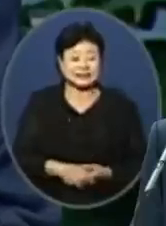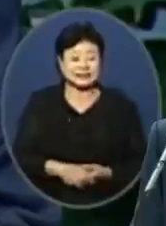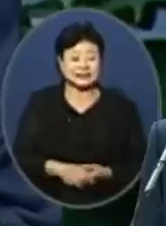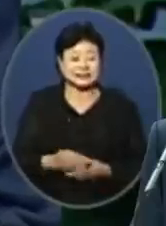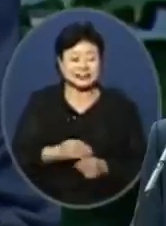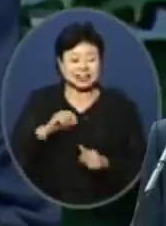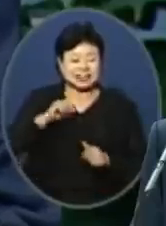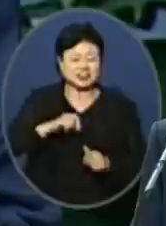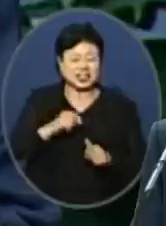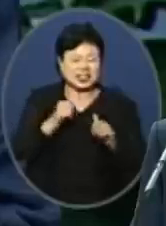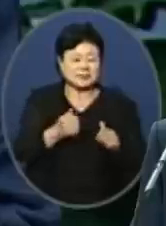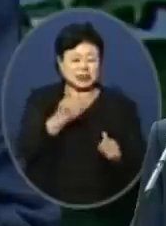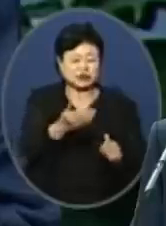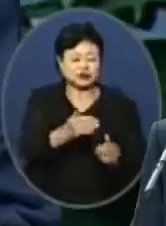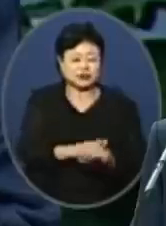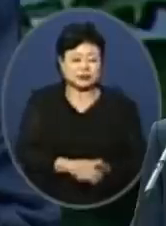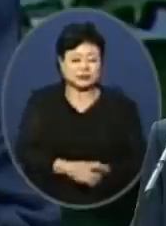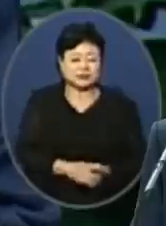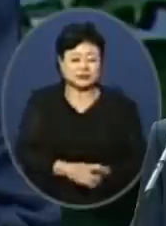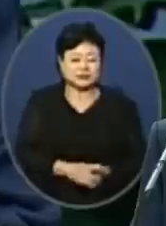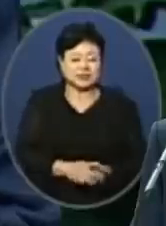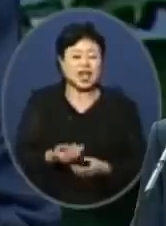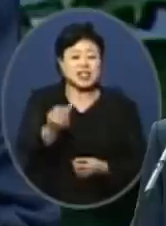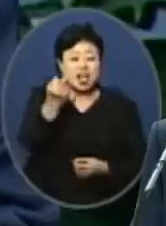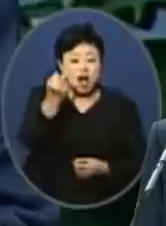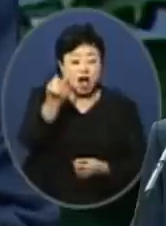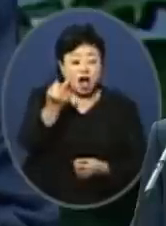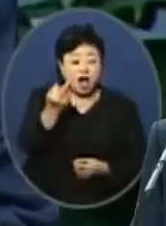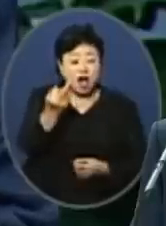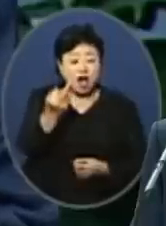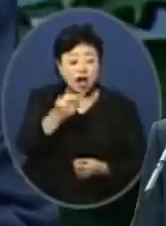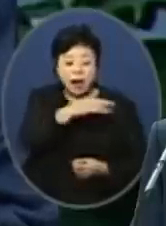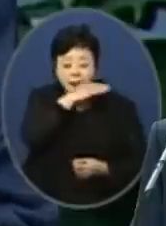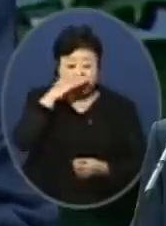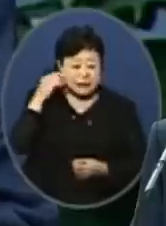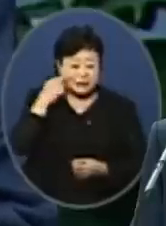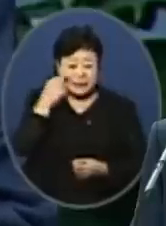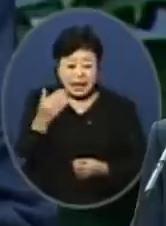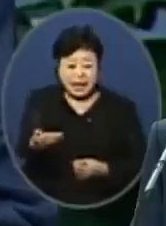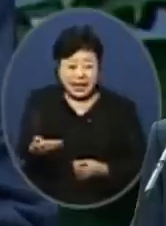정죄하고 심판한 그 형이 올바른 것입니까?